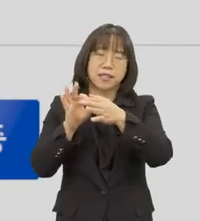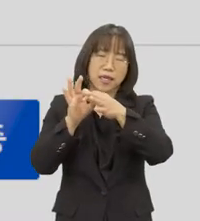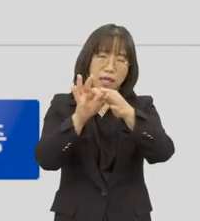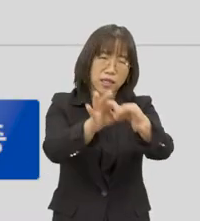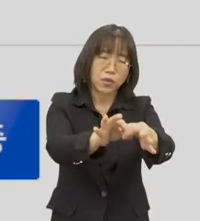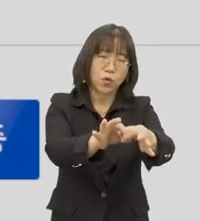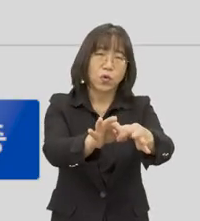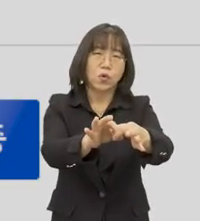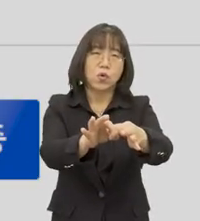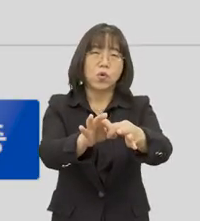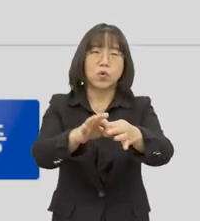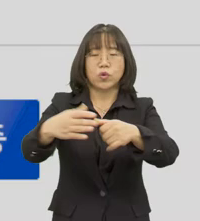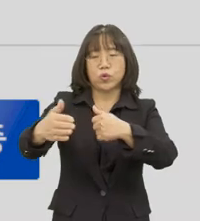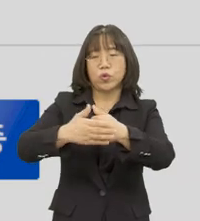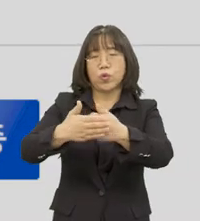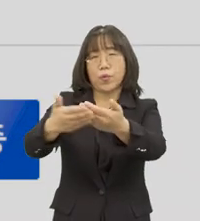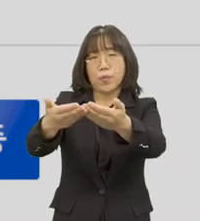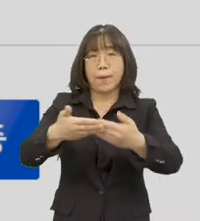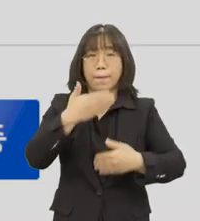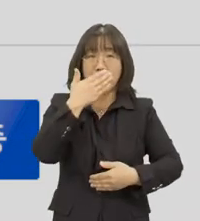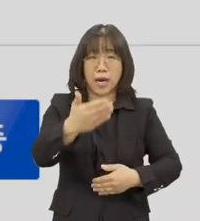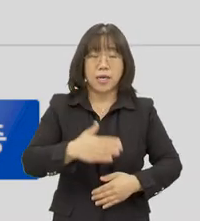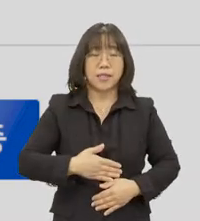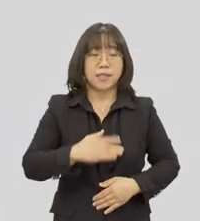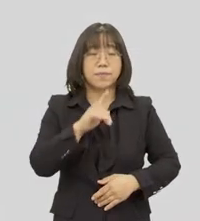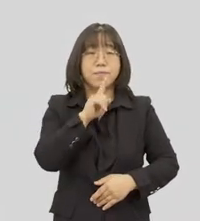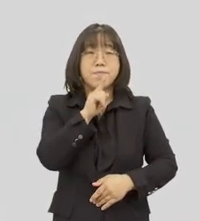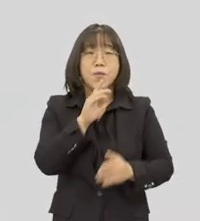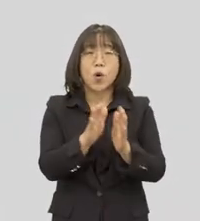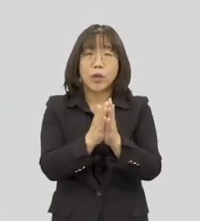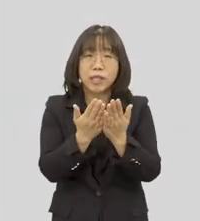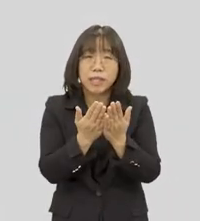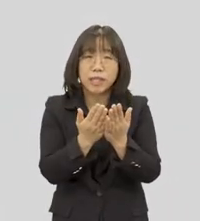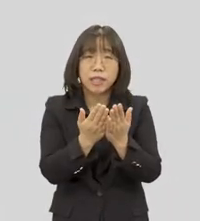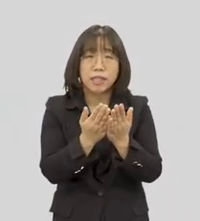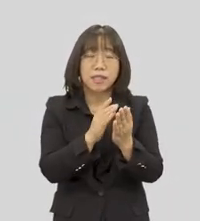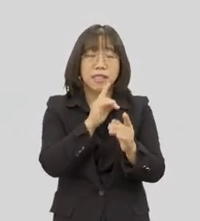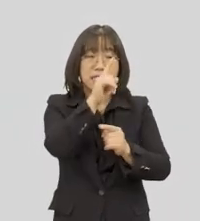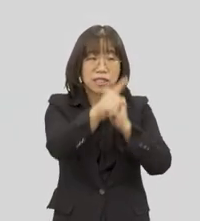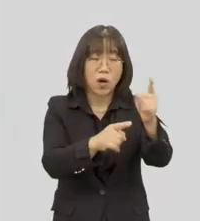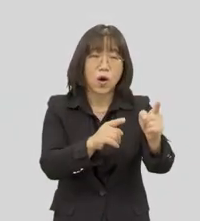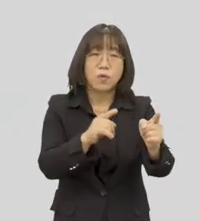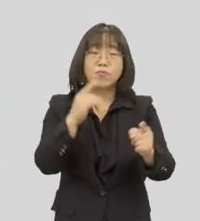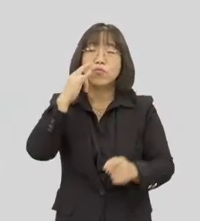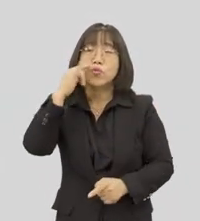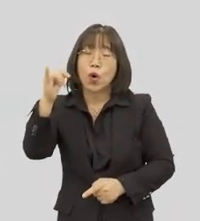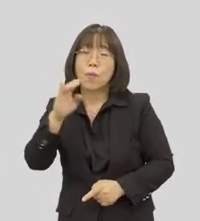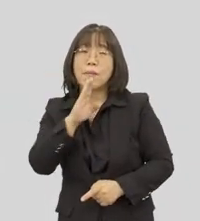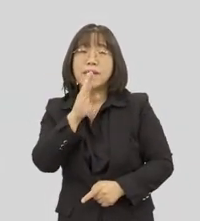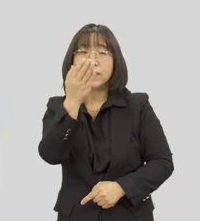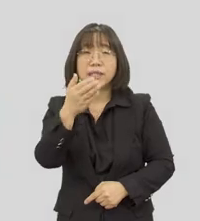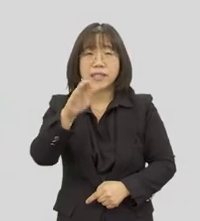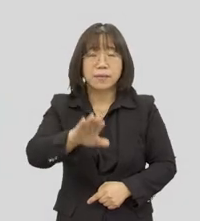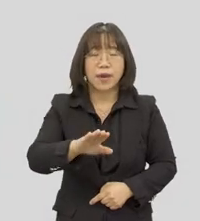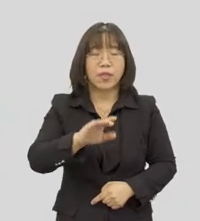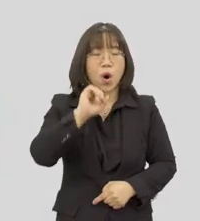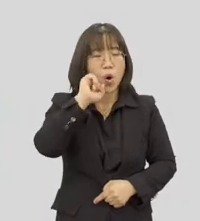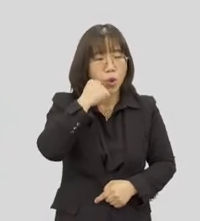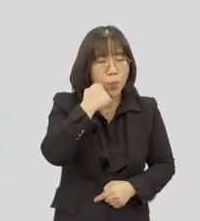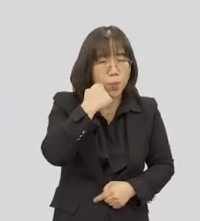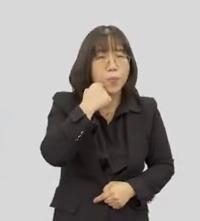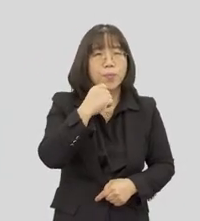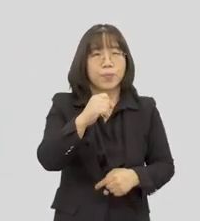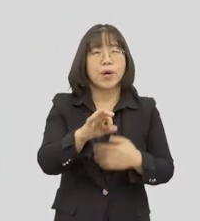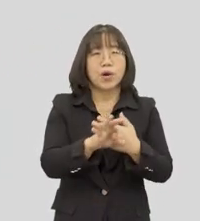연도 말 까지 지원받을 수 있습니다 청소년 본인 또는 부모 신청이 원칙이지만 부모의 사정으로 직원